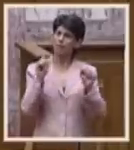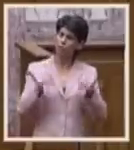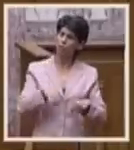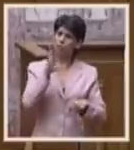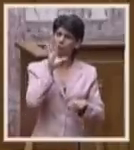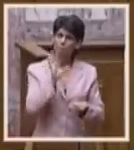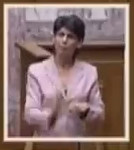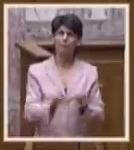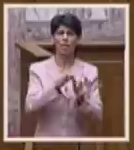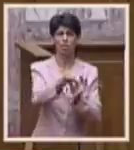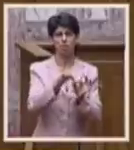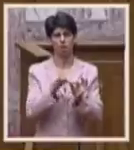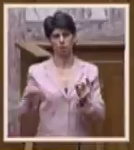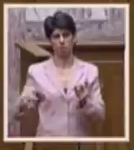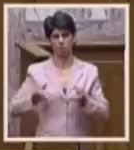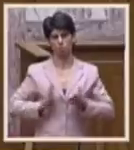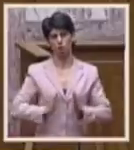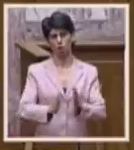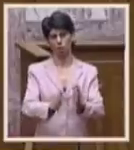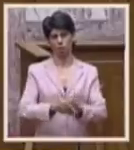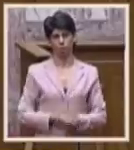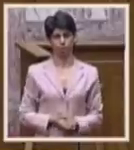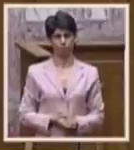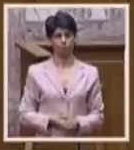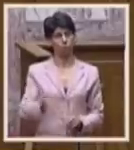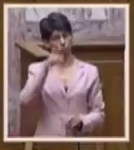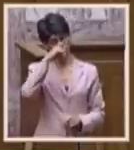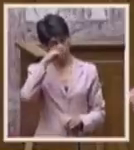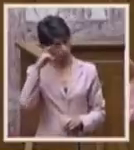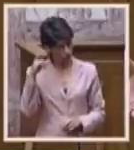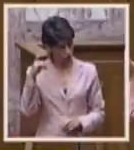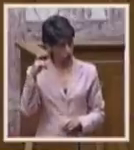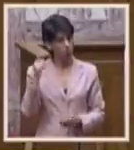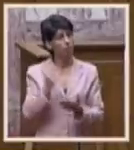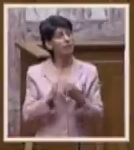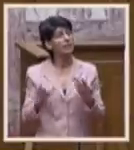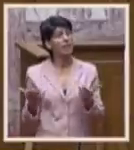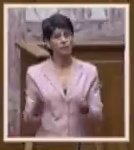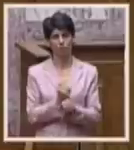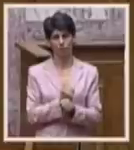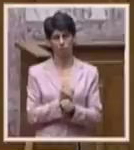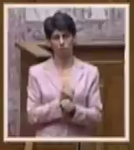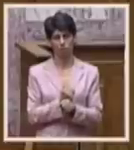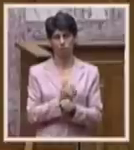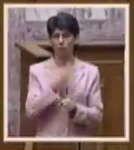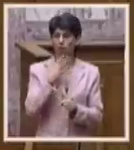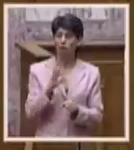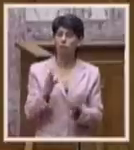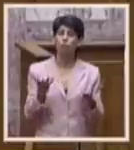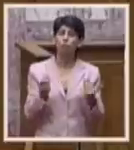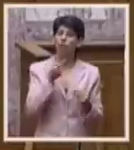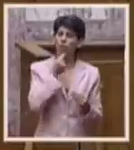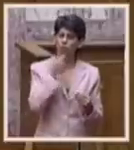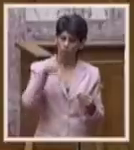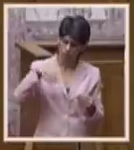πραγματικές διαστάσεις της πορείας μας και των δυσκολιών και των επιτευγμάτων. Γιατί είναι πολύ εύκολο αυτή την